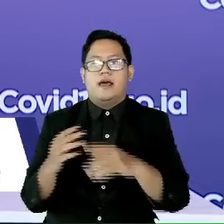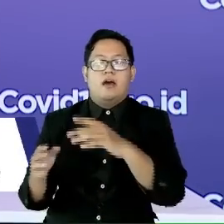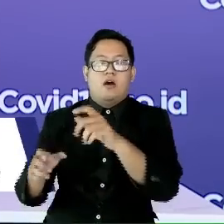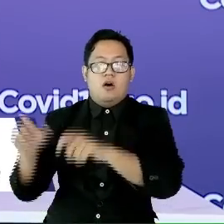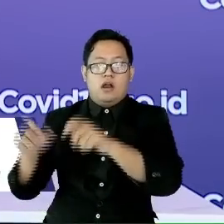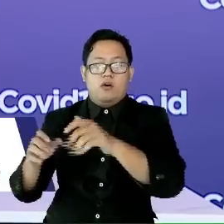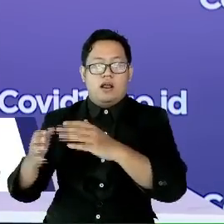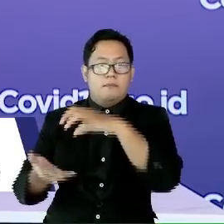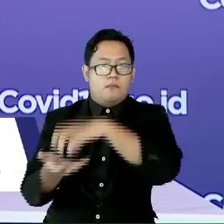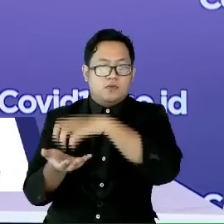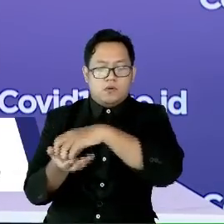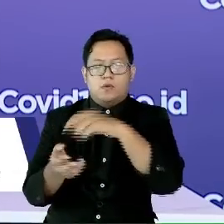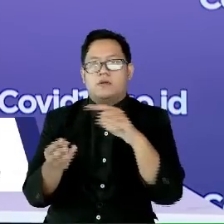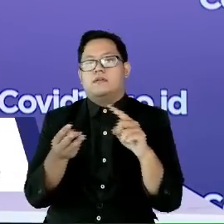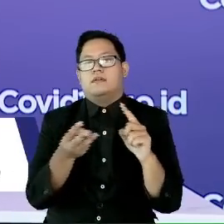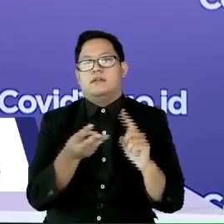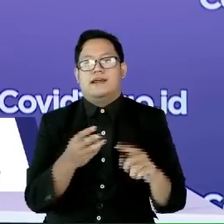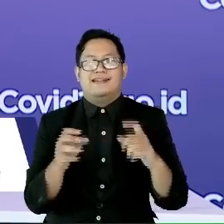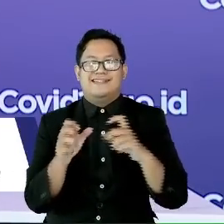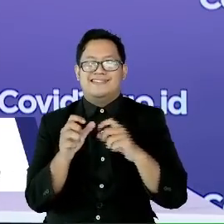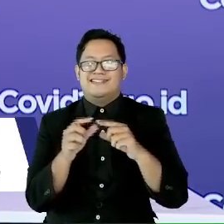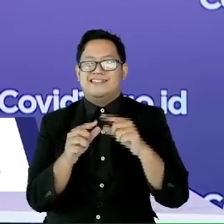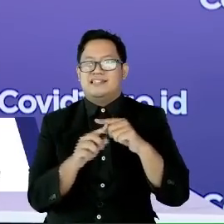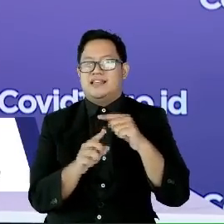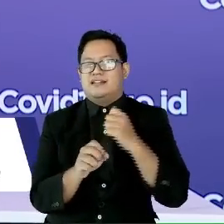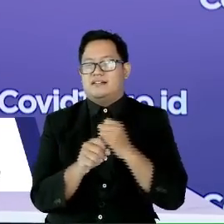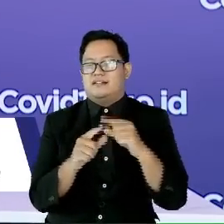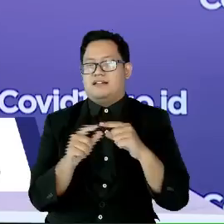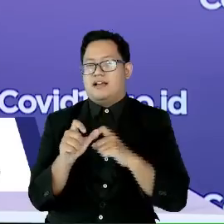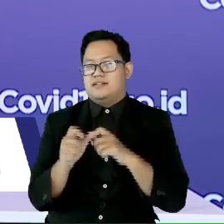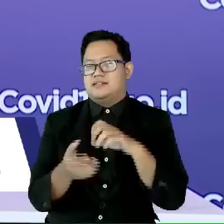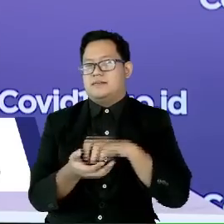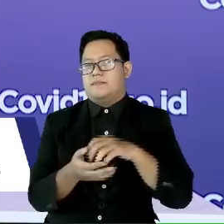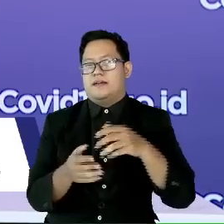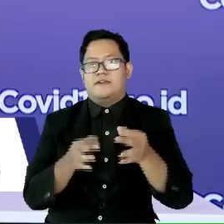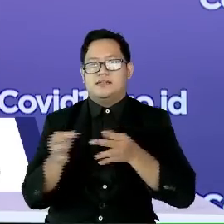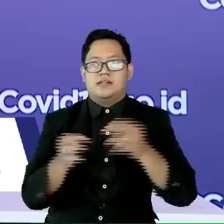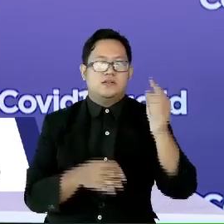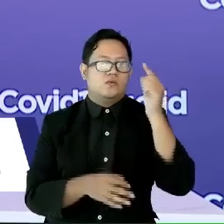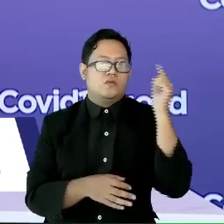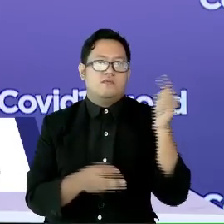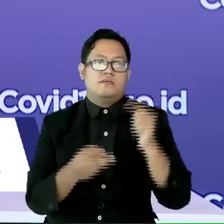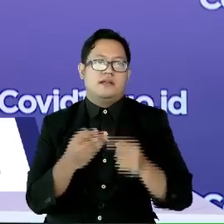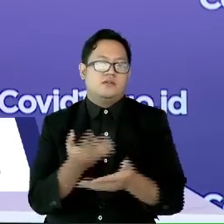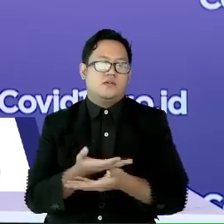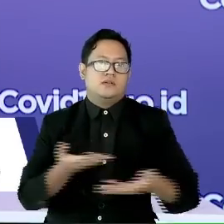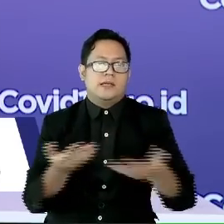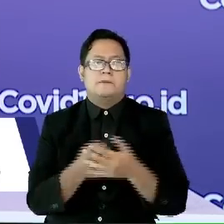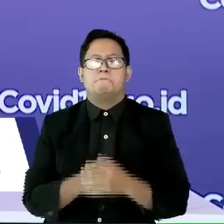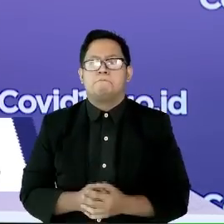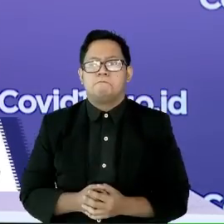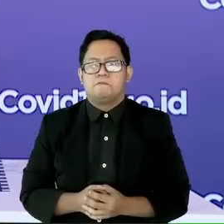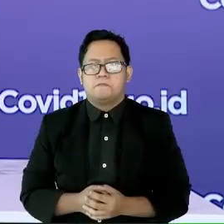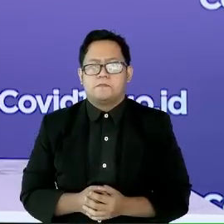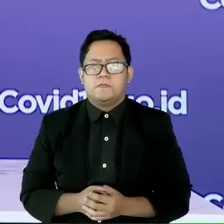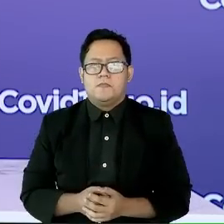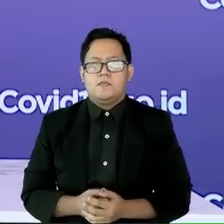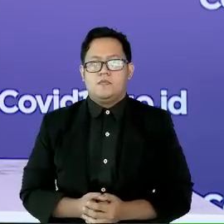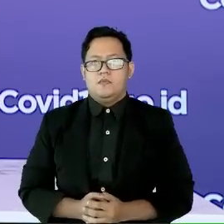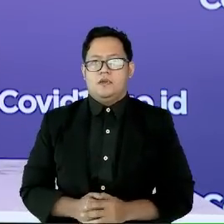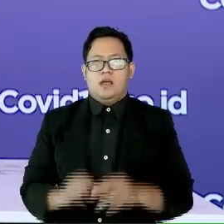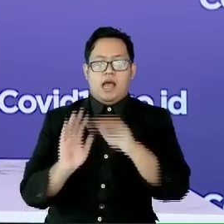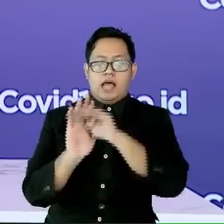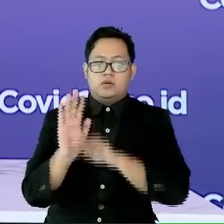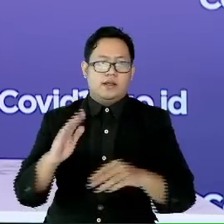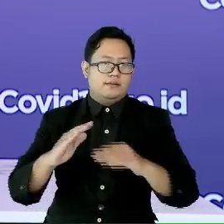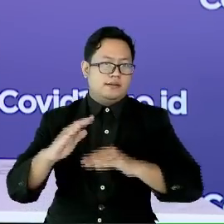berbagai Satgas yang juga dibentuk di berbagai fasilitas umum dan sosial. Regulasi yang dijadikan dasar